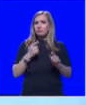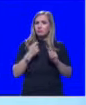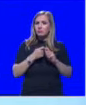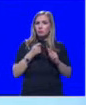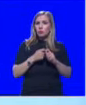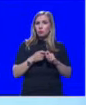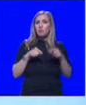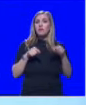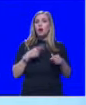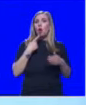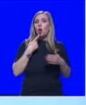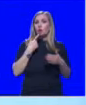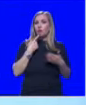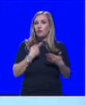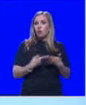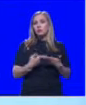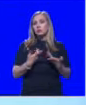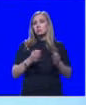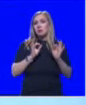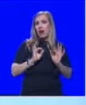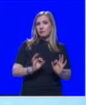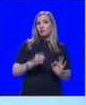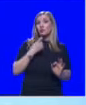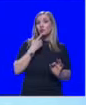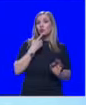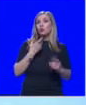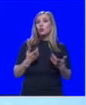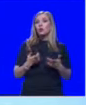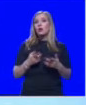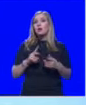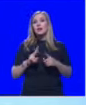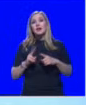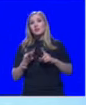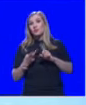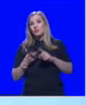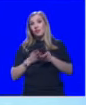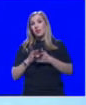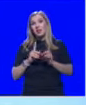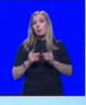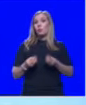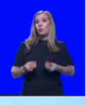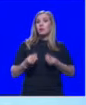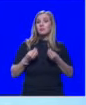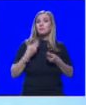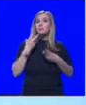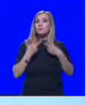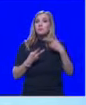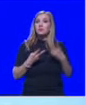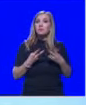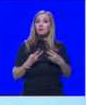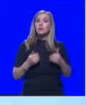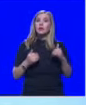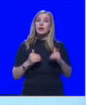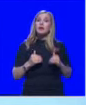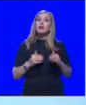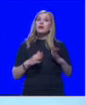е отговорно и правилно. Между другото, защото алтернативата не е по-добра. Виждате, че възхода в